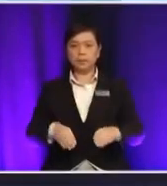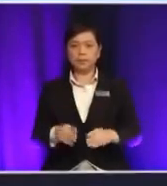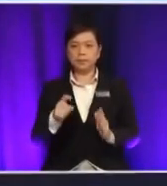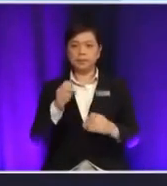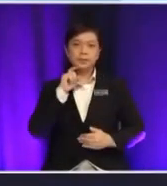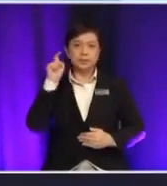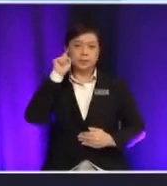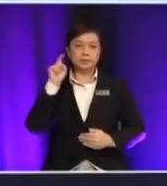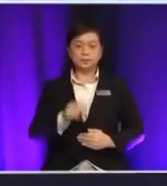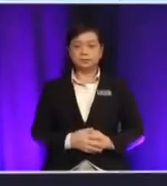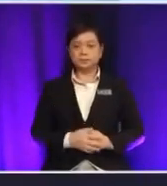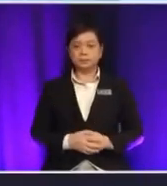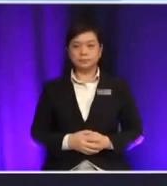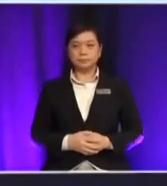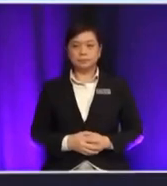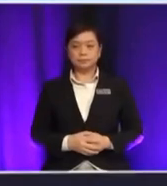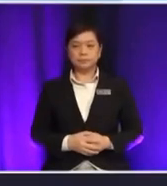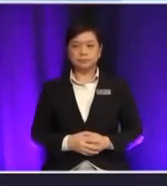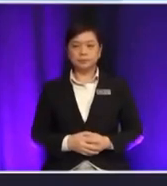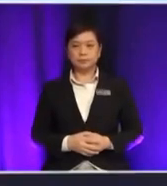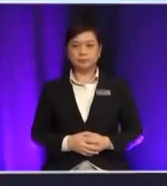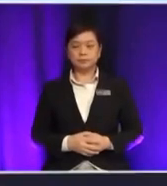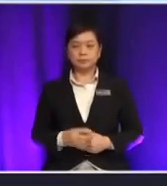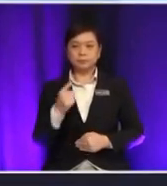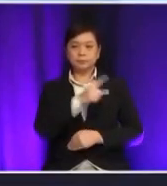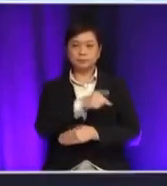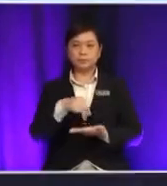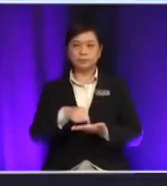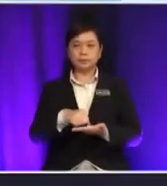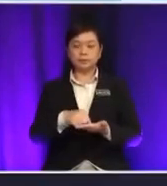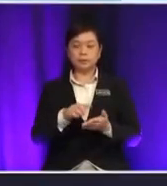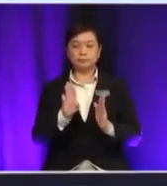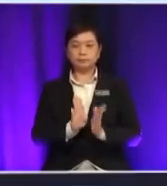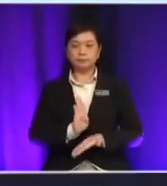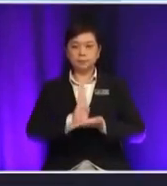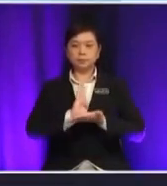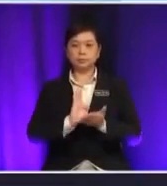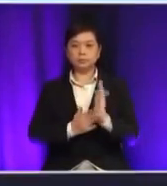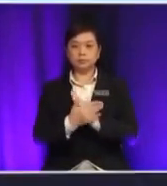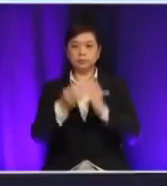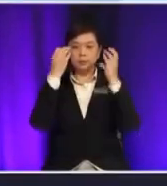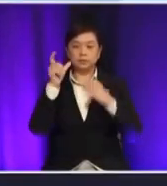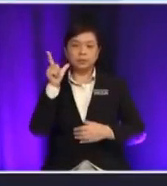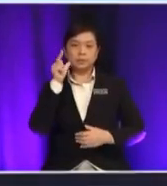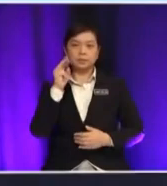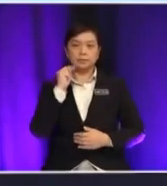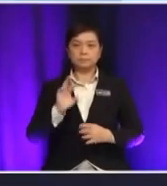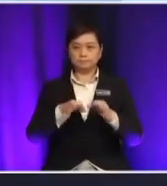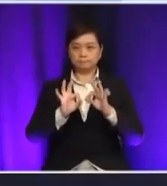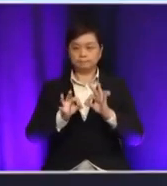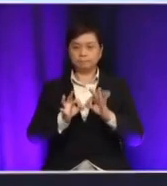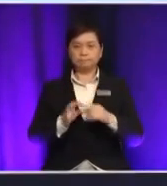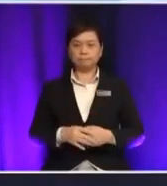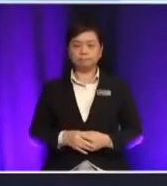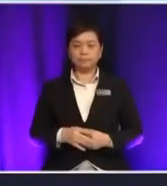yang unik dan hal ini tidak dibantu oleh cekgu Lina selaku juru bahasa isyarat kita dan saya juga bersama dengan